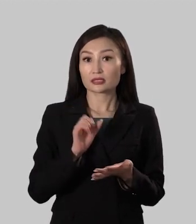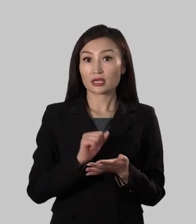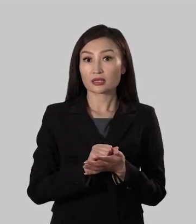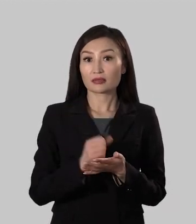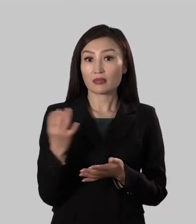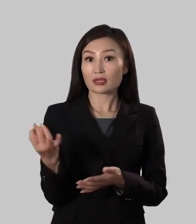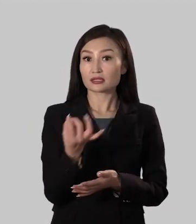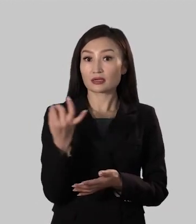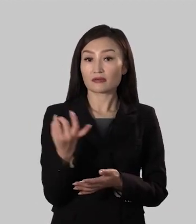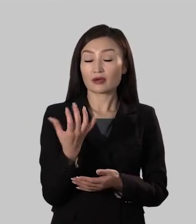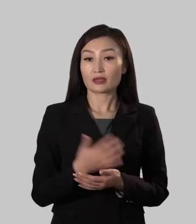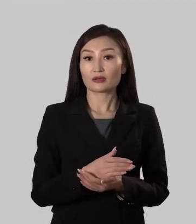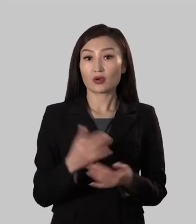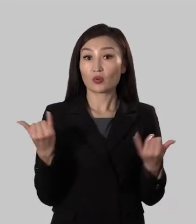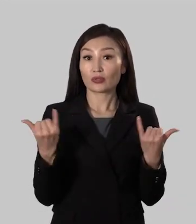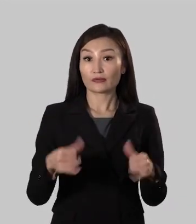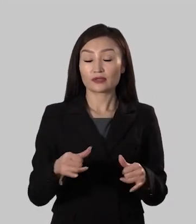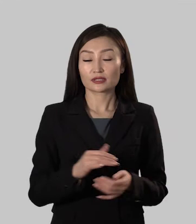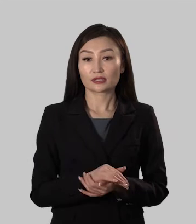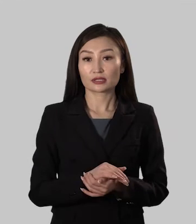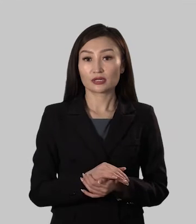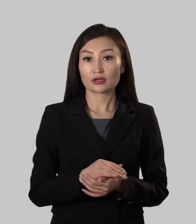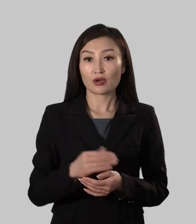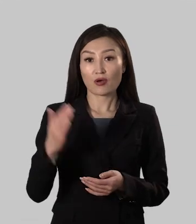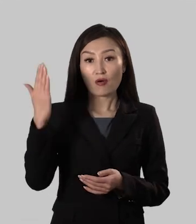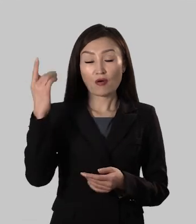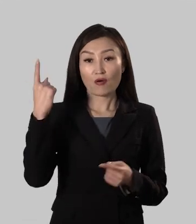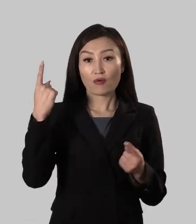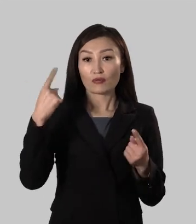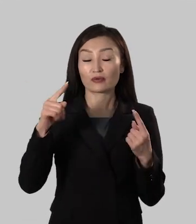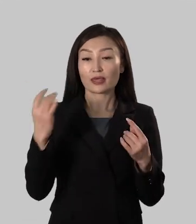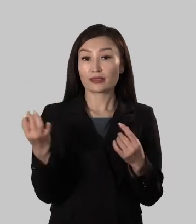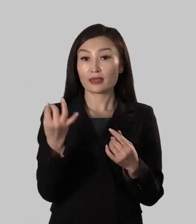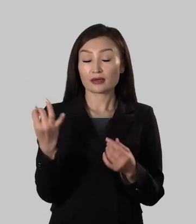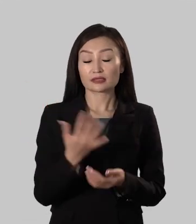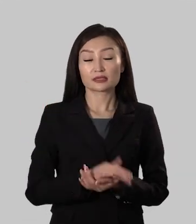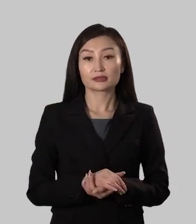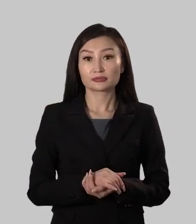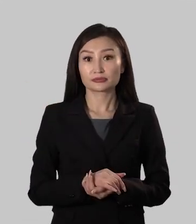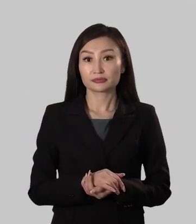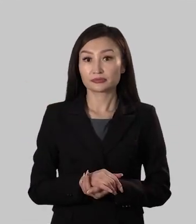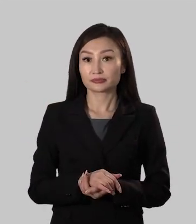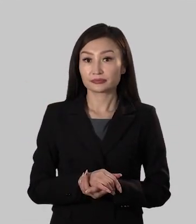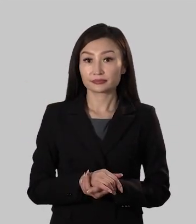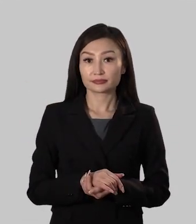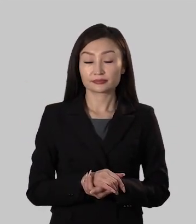Занимательный, захватывающий, удивительный, увлекательный, интересный.